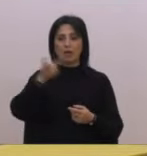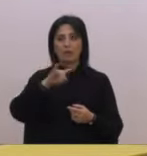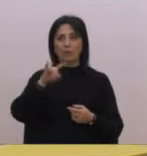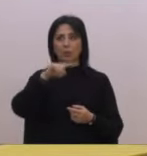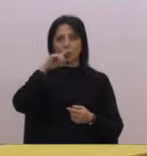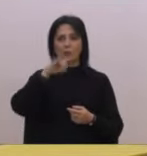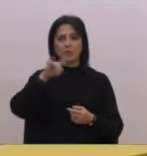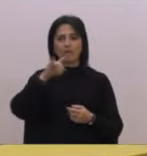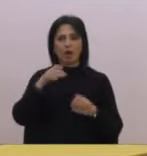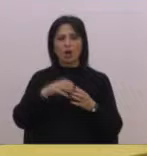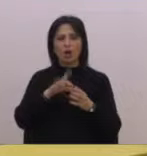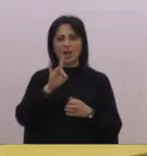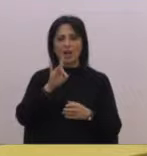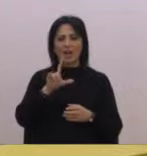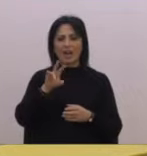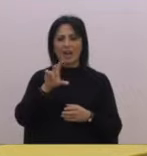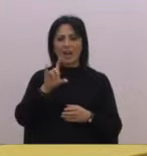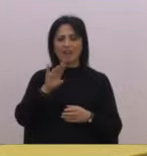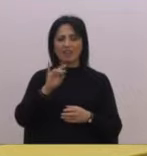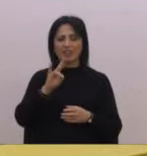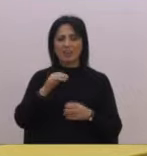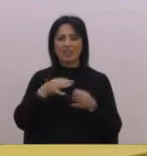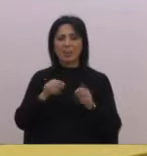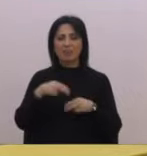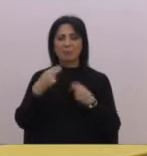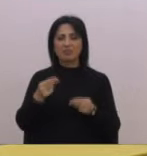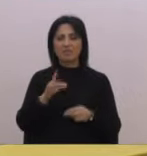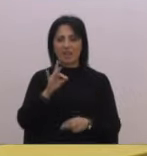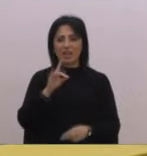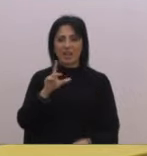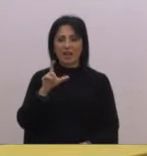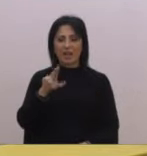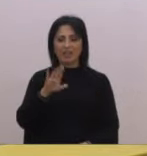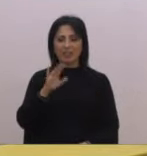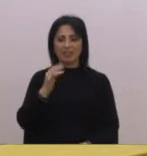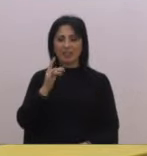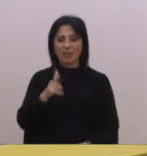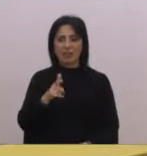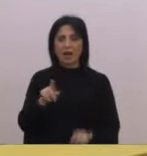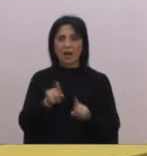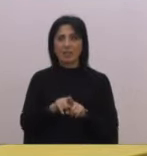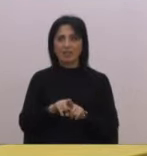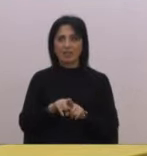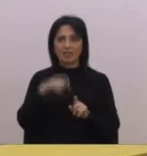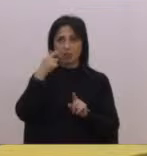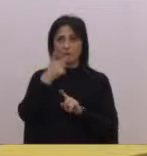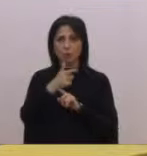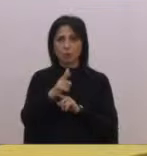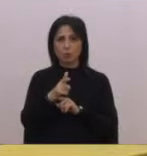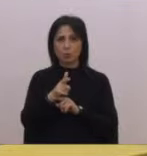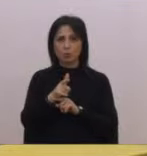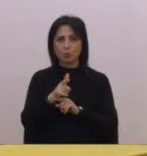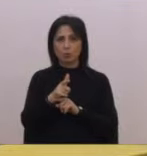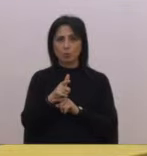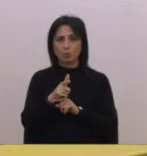რუსულ ავიაკომპანია Red Wings-ისთვის ნებართვის მიცემას და ასევე სიუჟეტს.